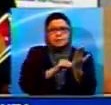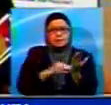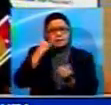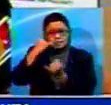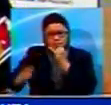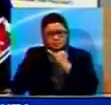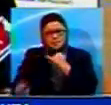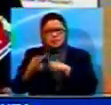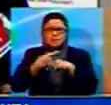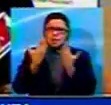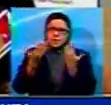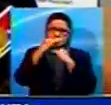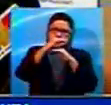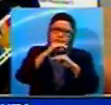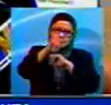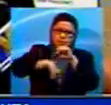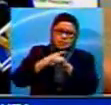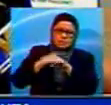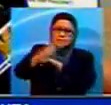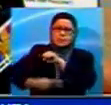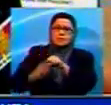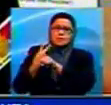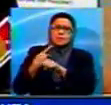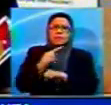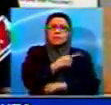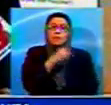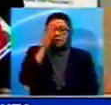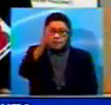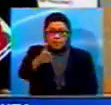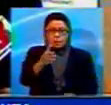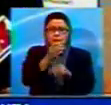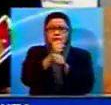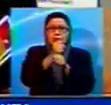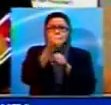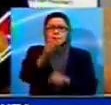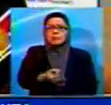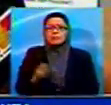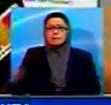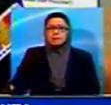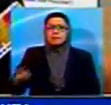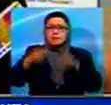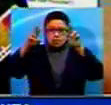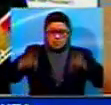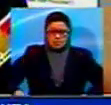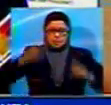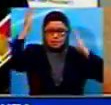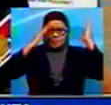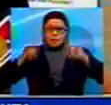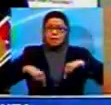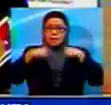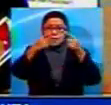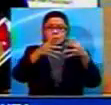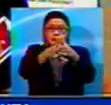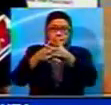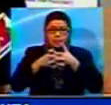dekat barangkali setahun dua tahun kita akan mendapat kemudahan rakyat Malaysia yang datang ke Malaysia